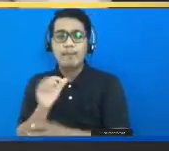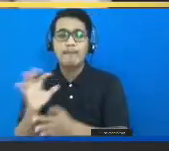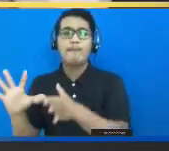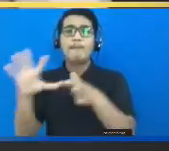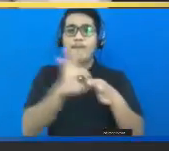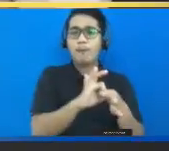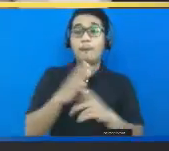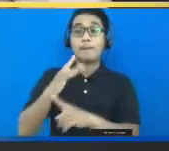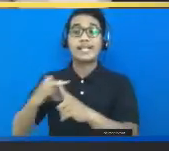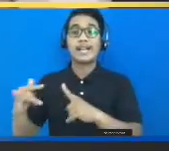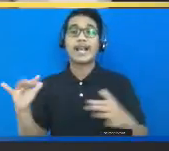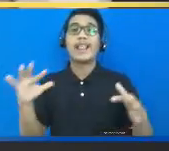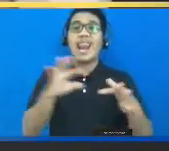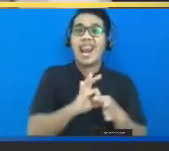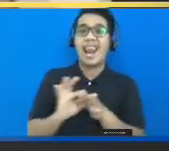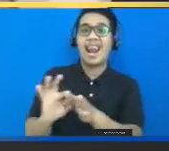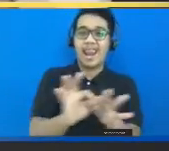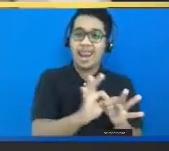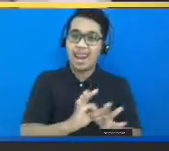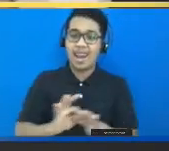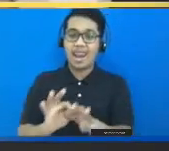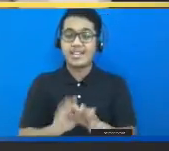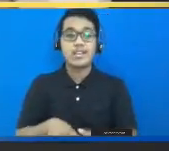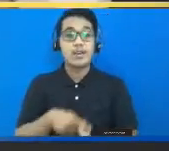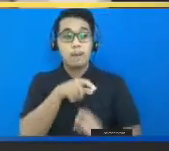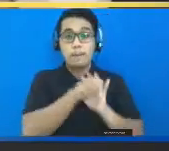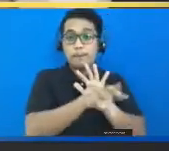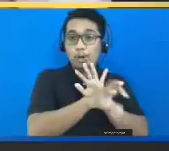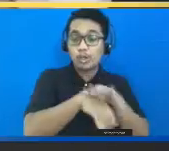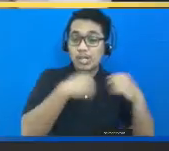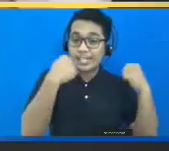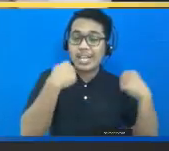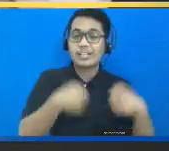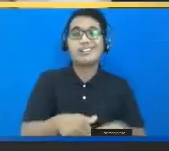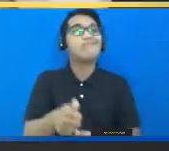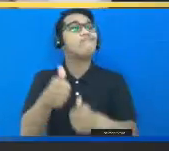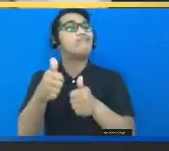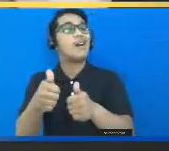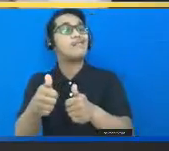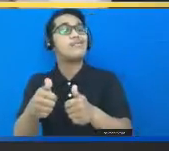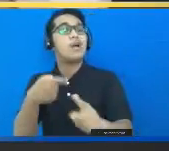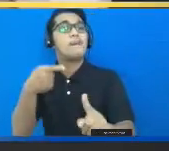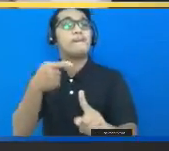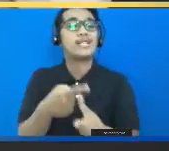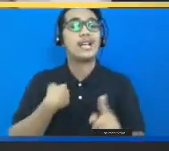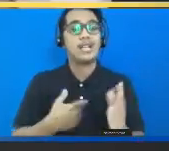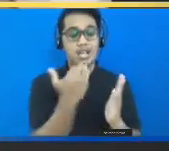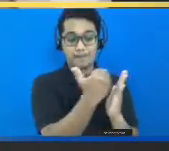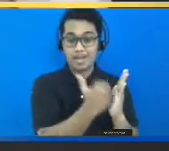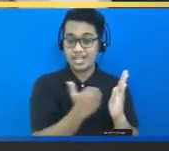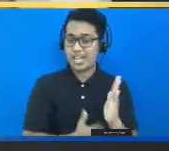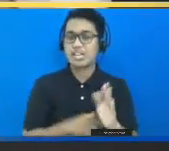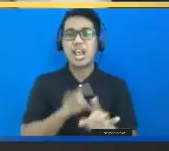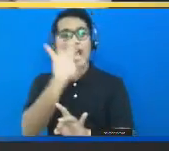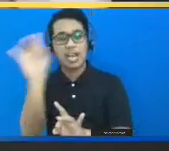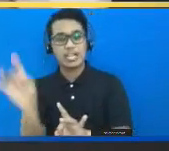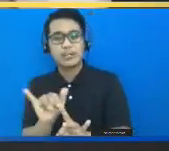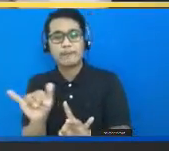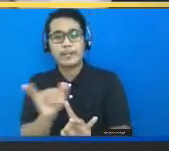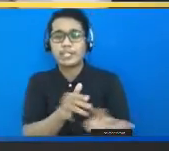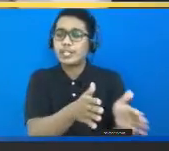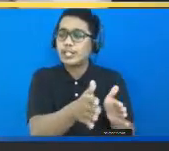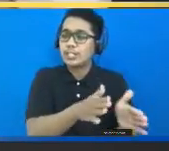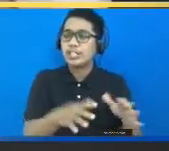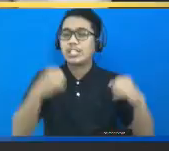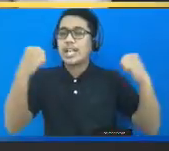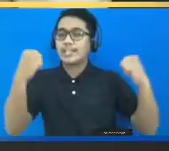telah melaksanakan protokol kesehatan yang cukup baik dan dibarengi dengan beberapa kebijakan lainnya termasuk penanganan kesehatan kemudian